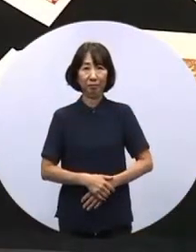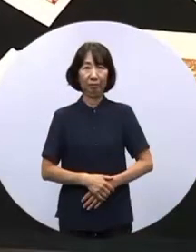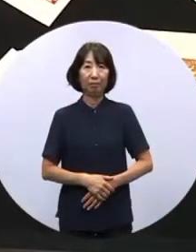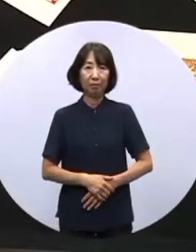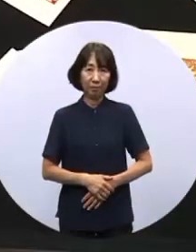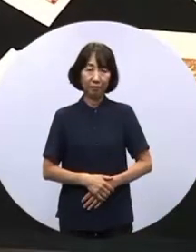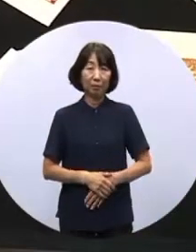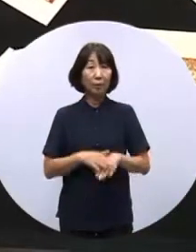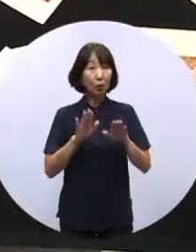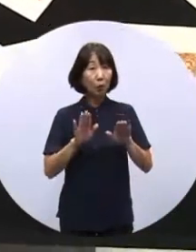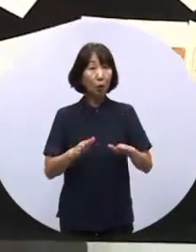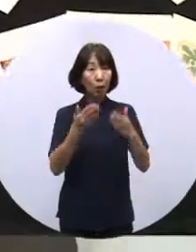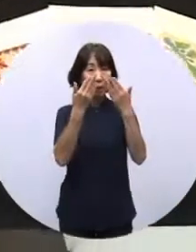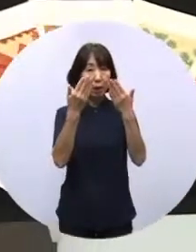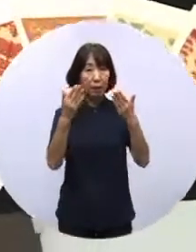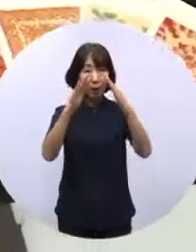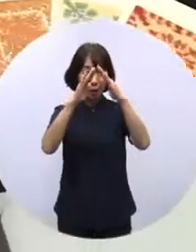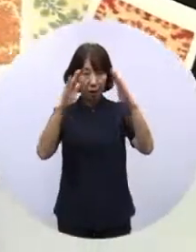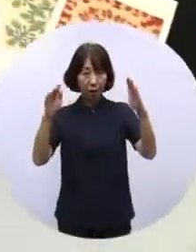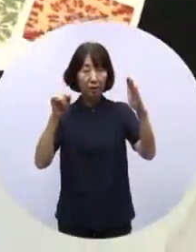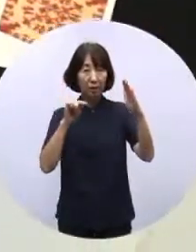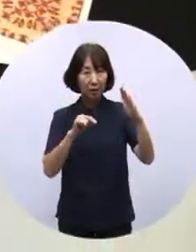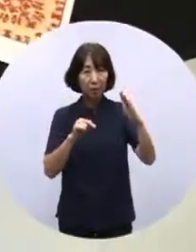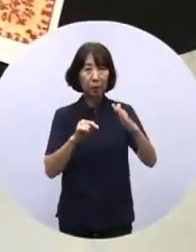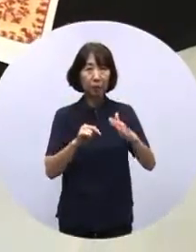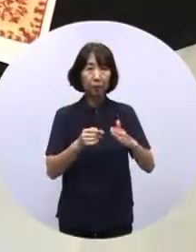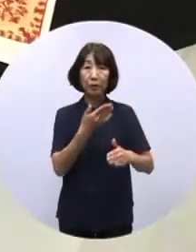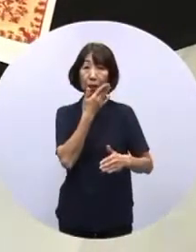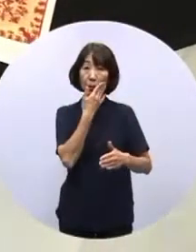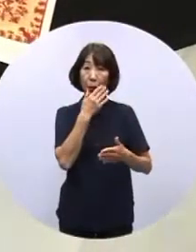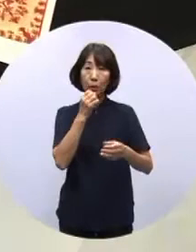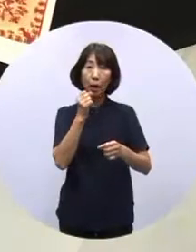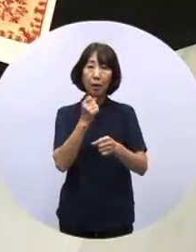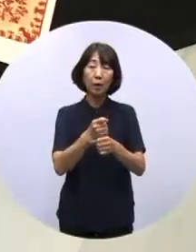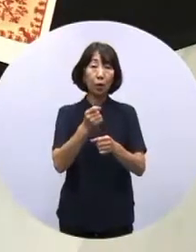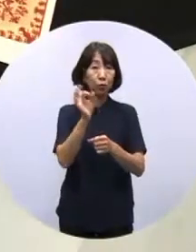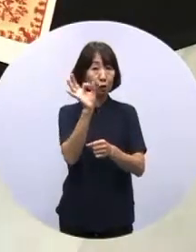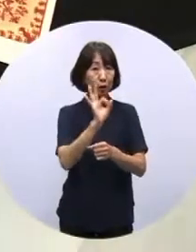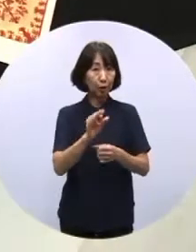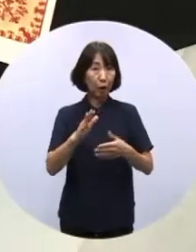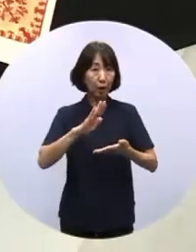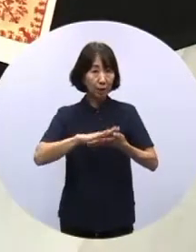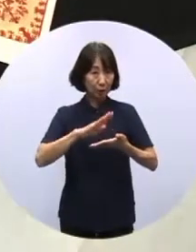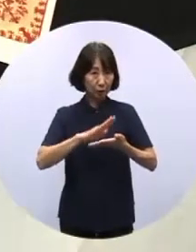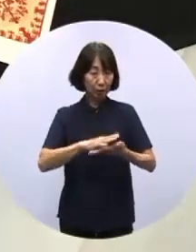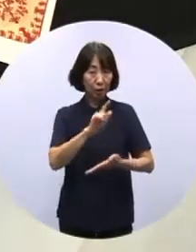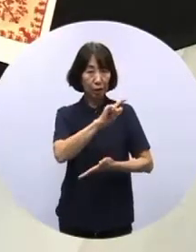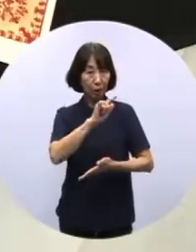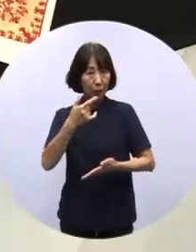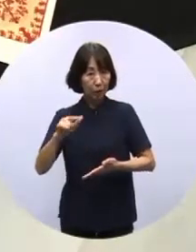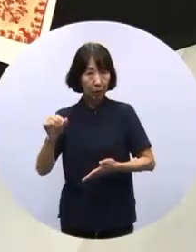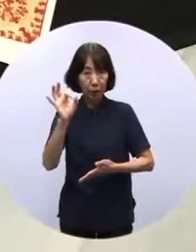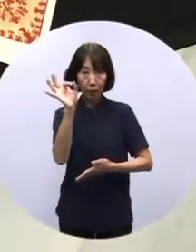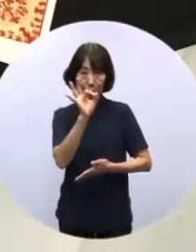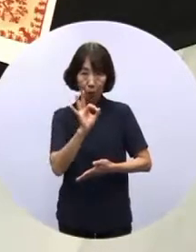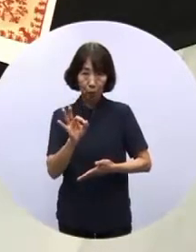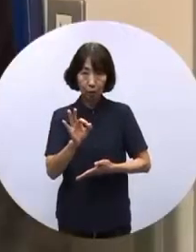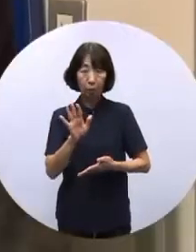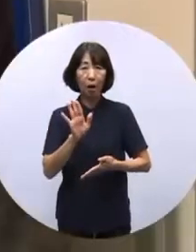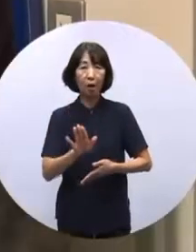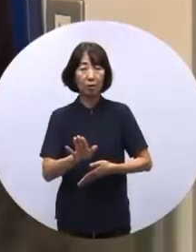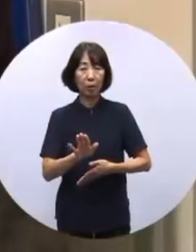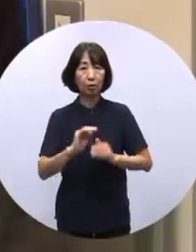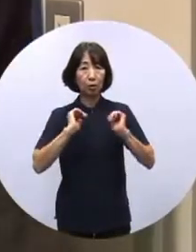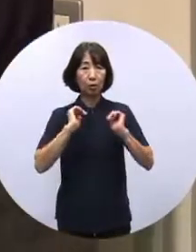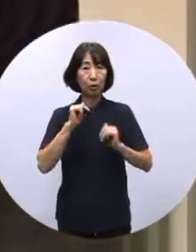また今回の展覧会に合わせて貴重な作品が印刷されたさまざまなグッズも登場。